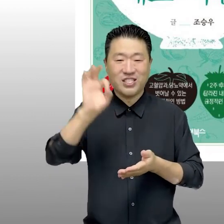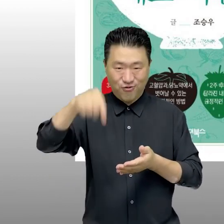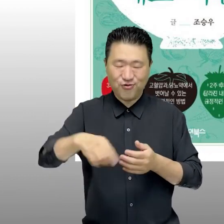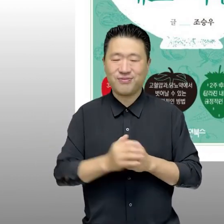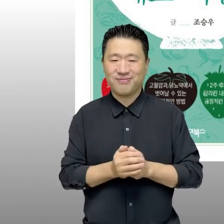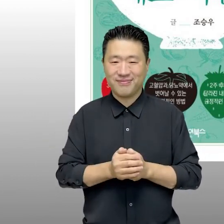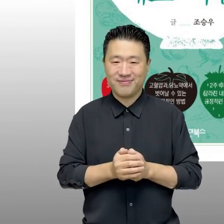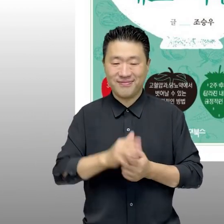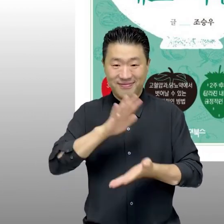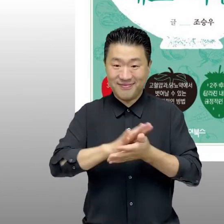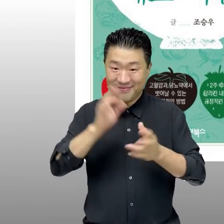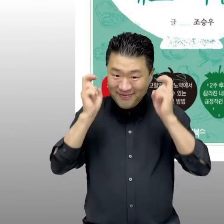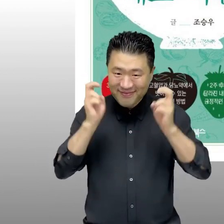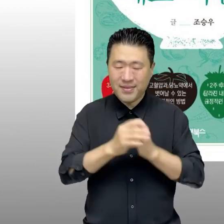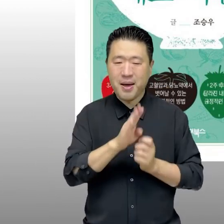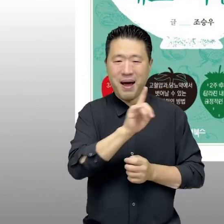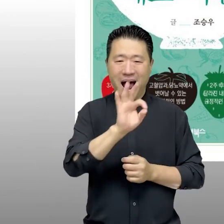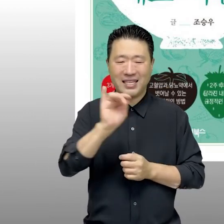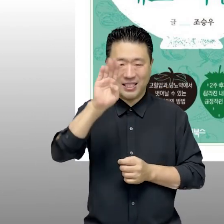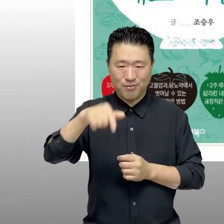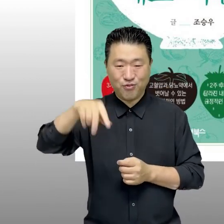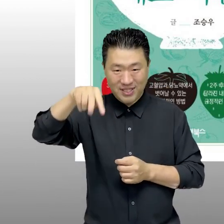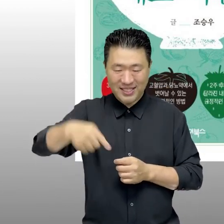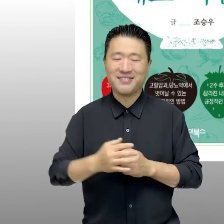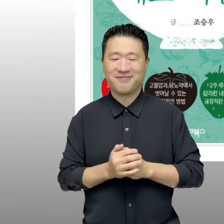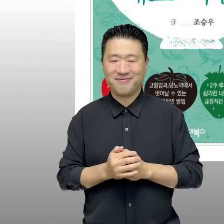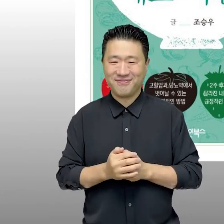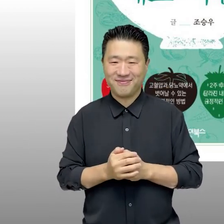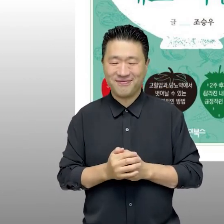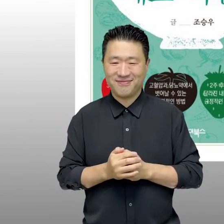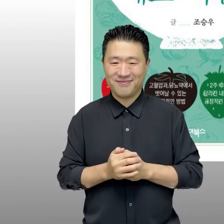저자 조승우 출판사 바이북스